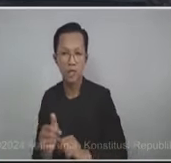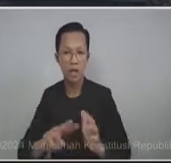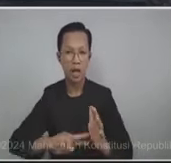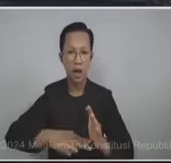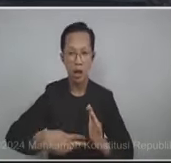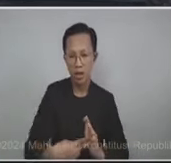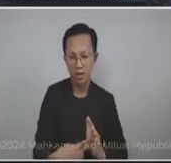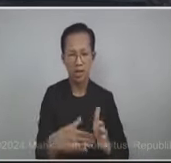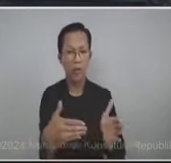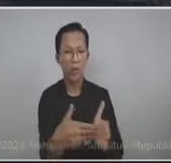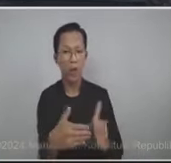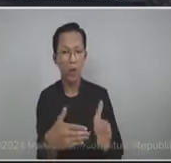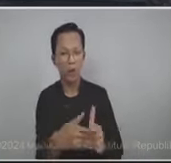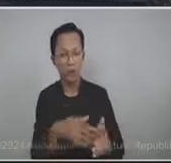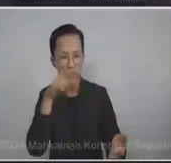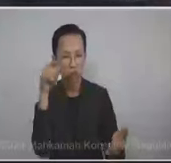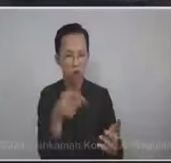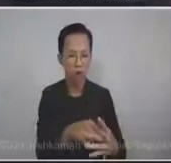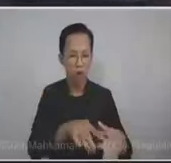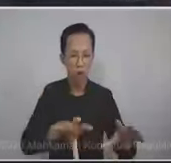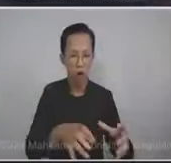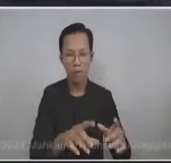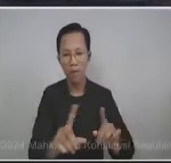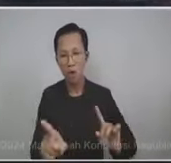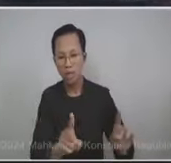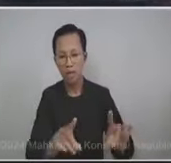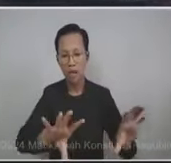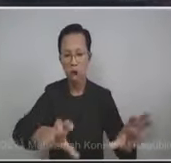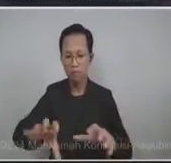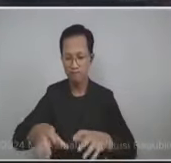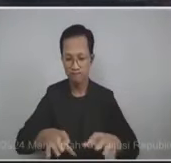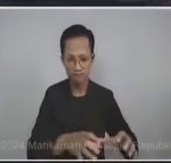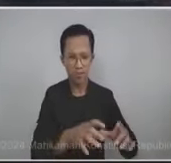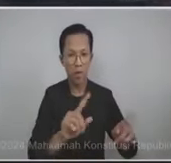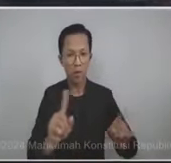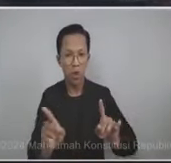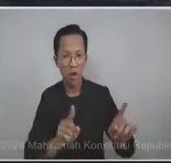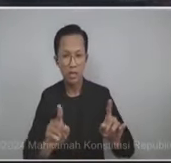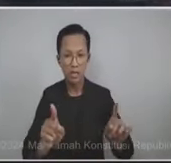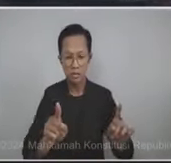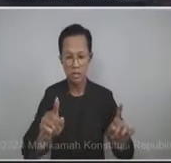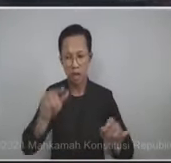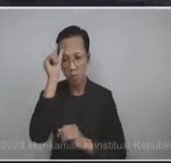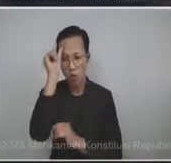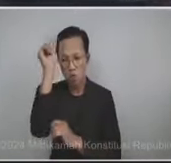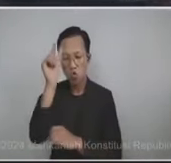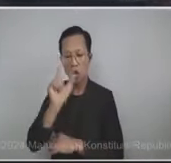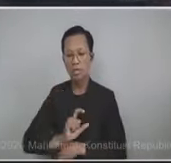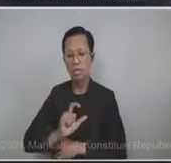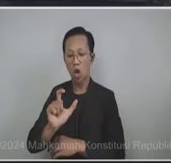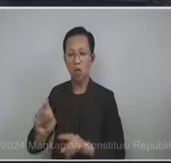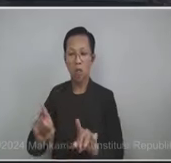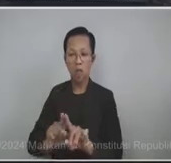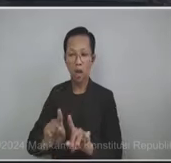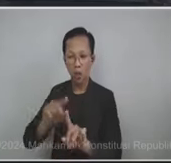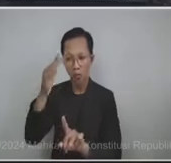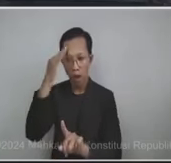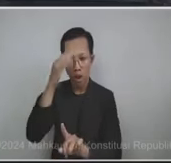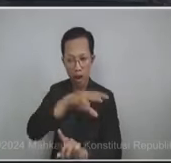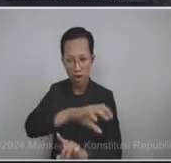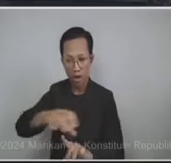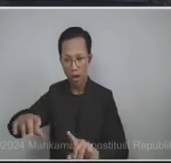batas perolehan suara sah partai politik atau gabungan partai politik pesat Pemilu untuk dapat mengusulkan Pasangan calon kepala daerah dan wakil kepala daerah